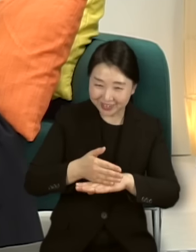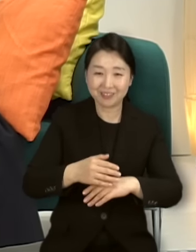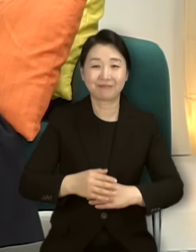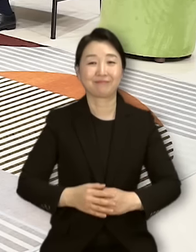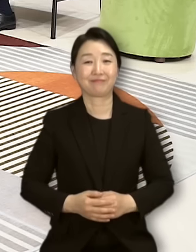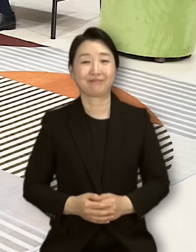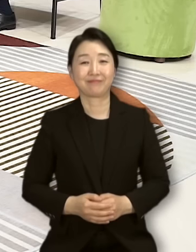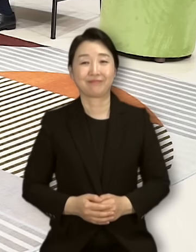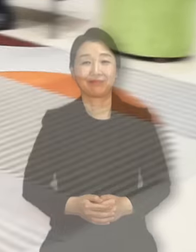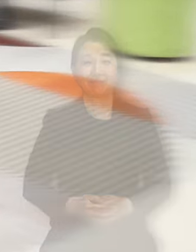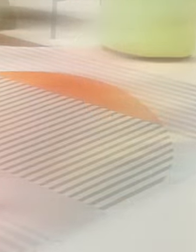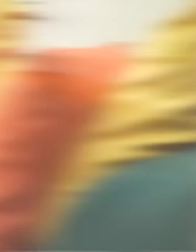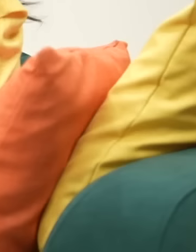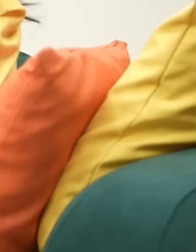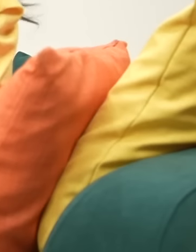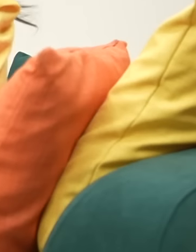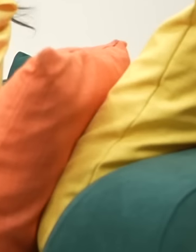고맙습니다